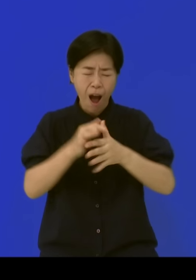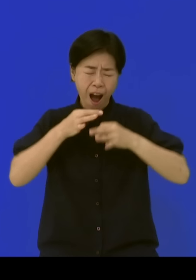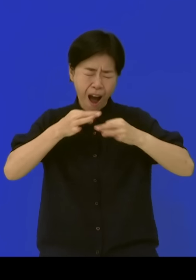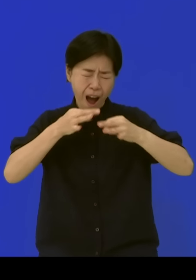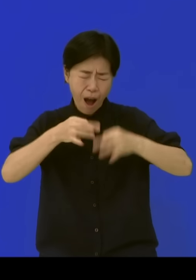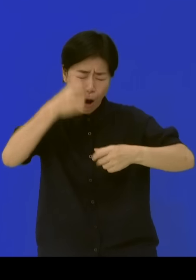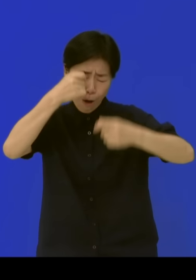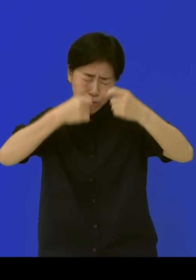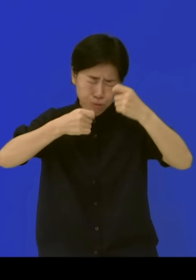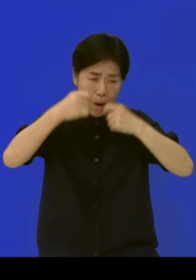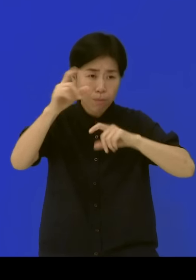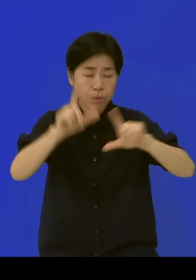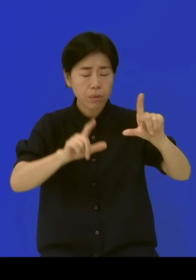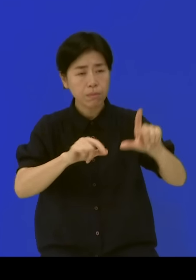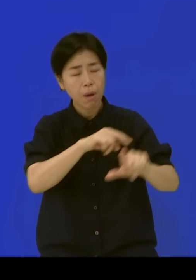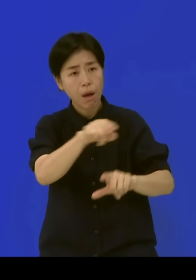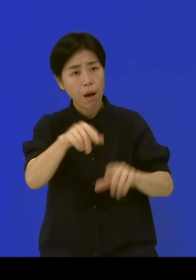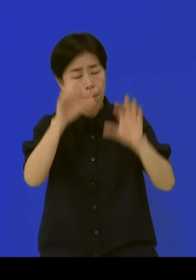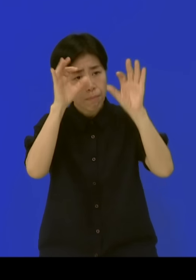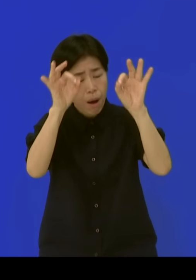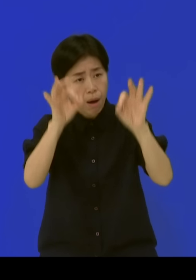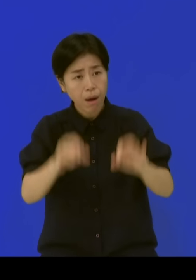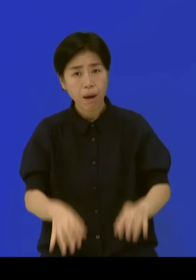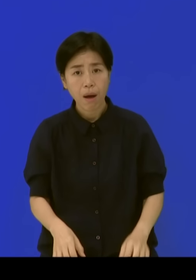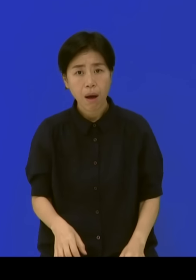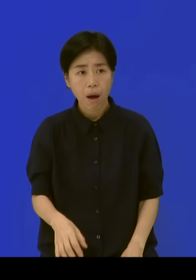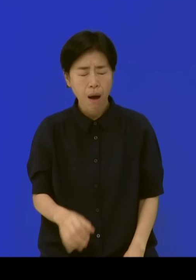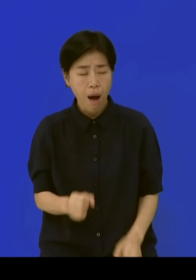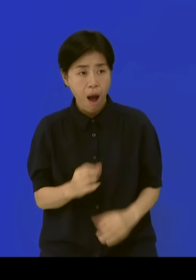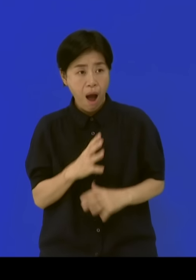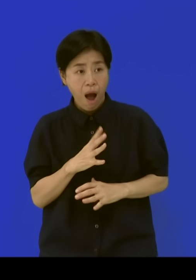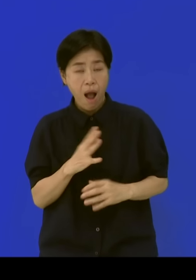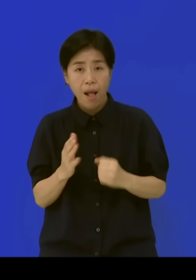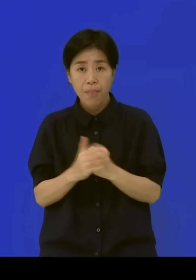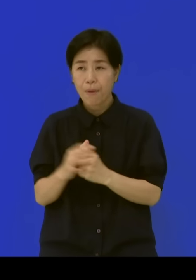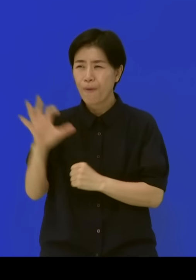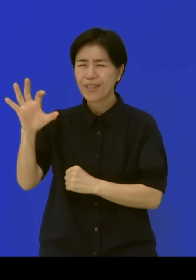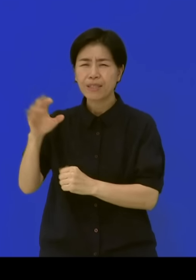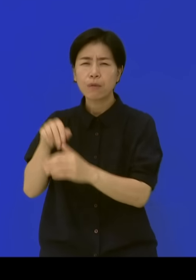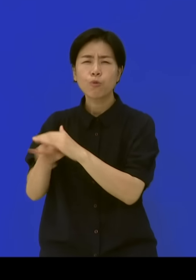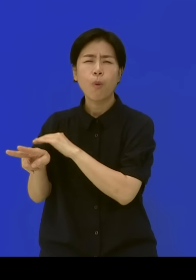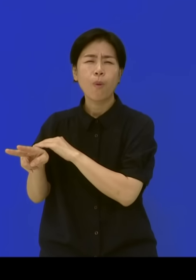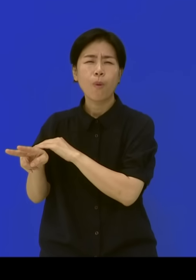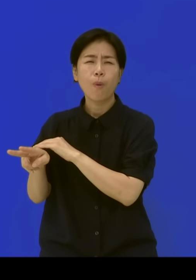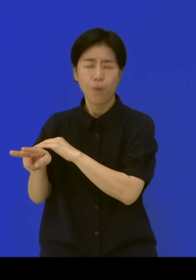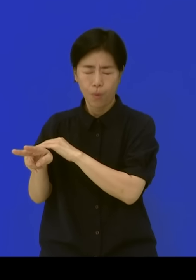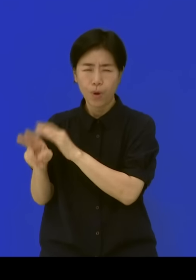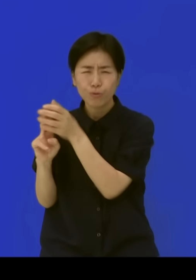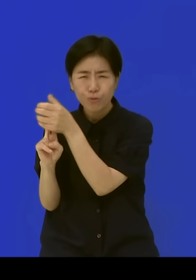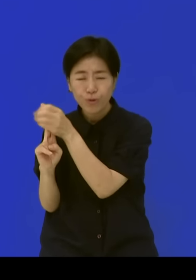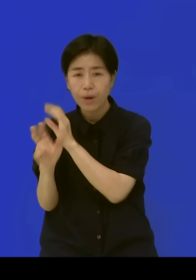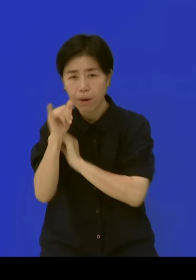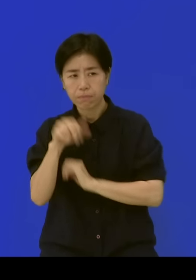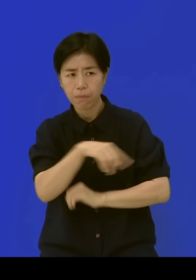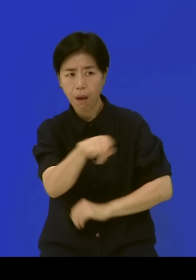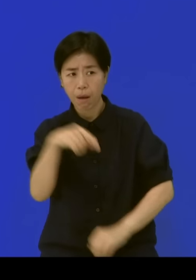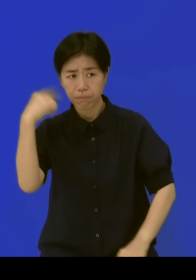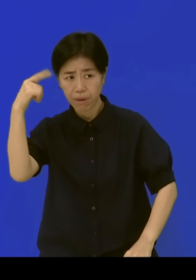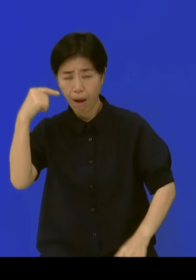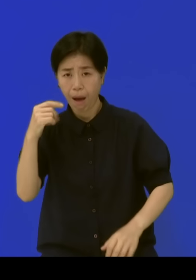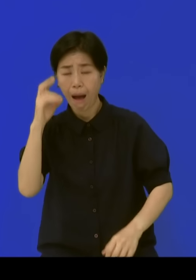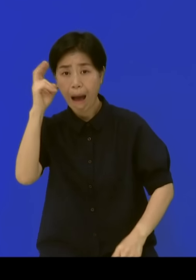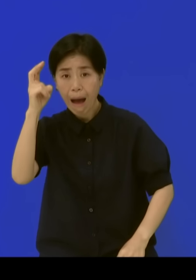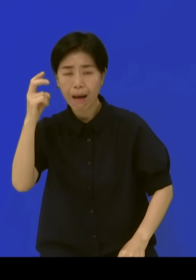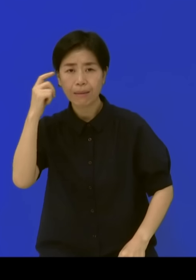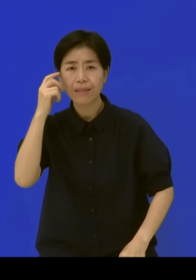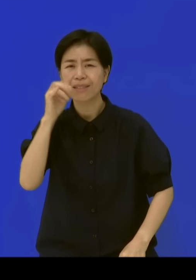그렇지. 네, 그래서 화장실에 숨었었어요. 오. 그냥 도망가자. 여기는 예. 광신자 집단 같다 이렇게 생각하고 아,